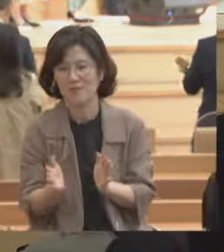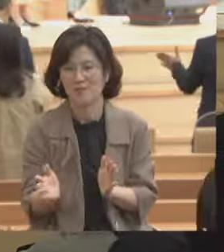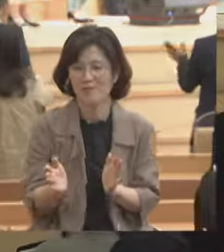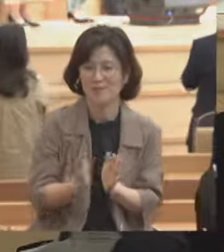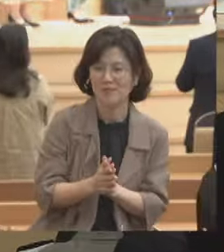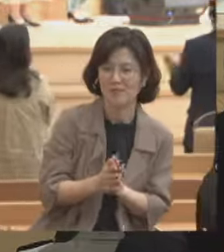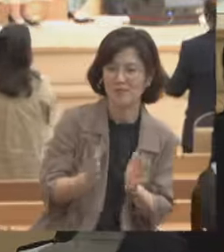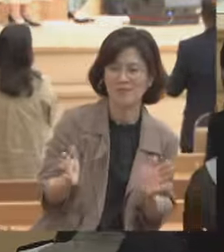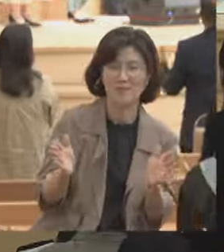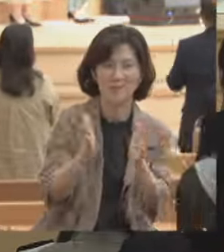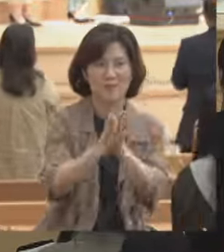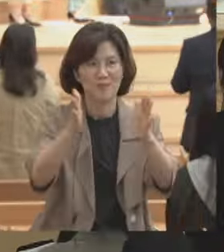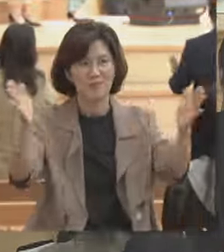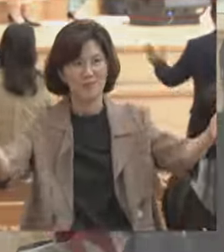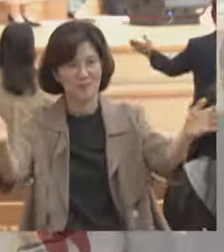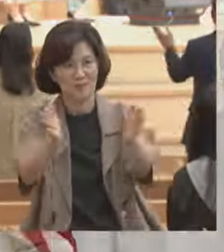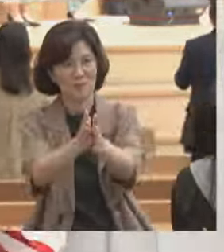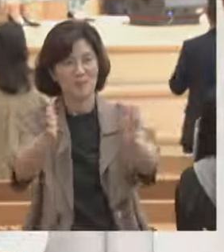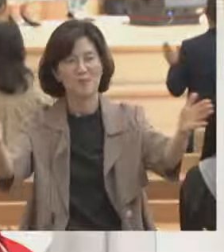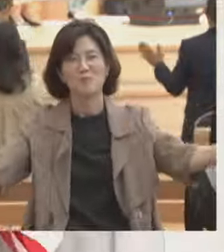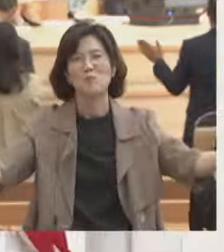우리 저를 따라 같이 박수하겠습니다.